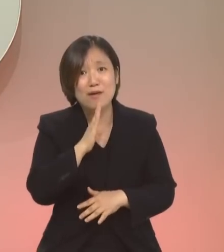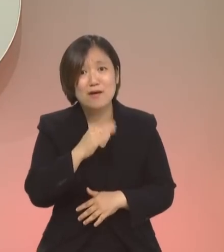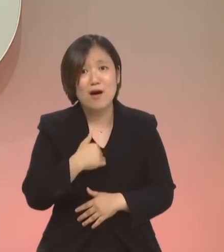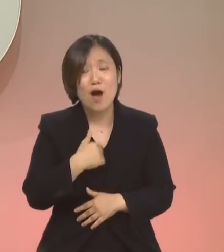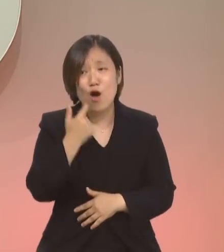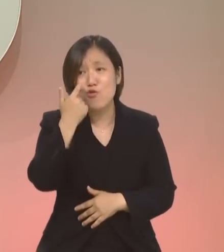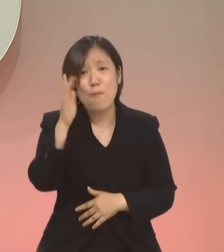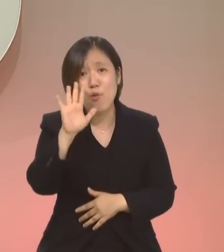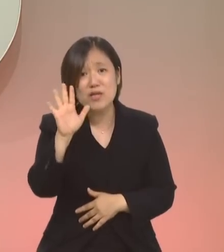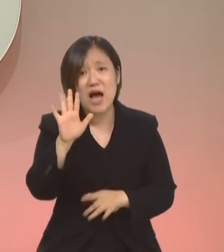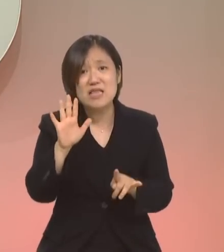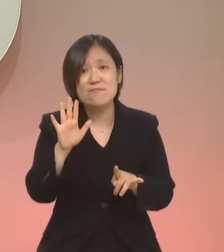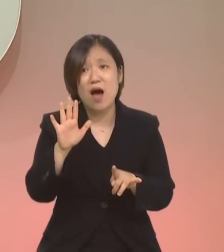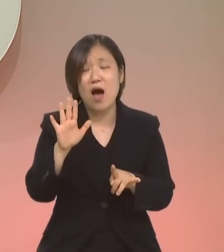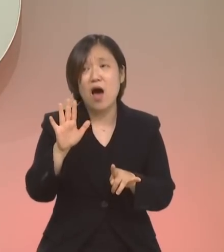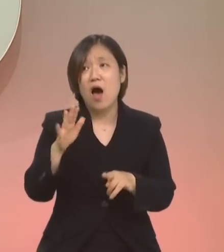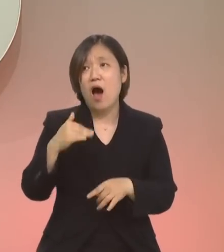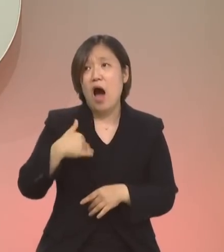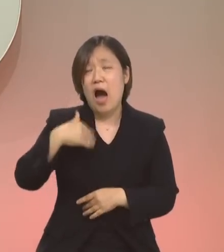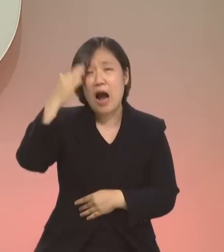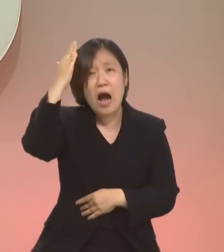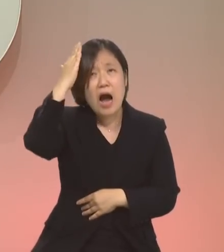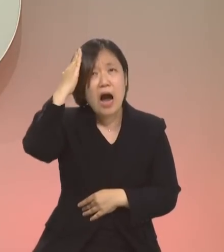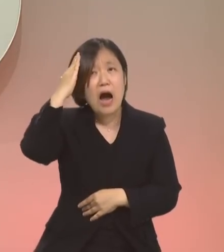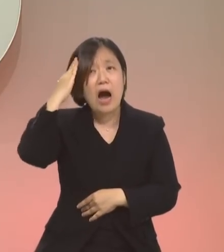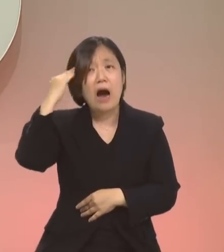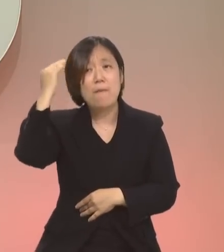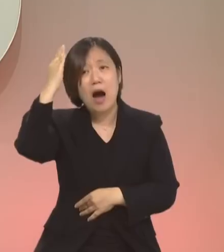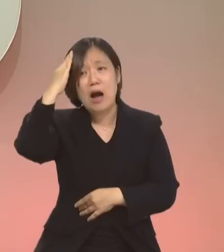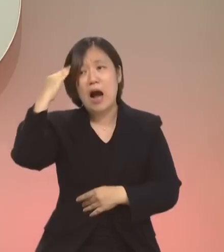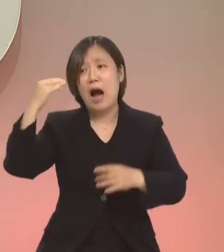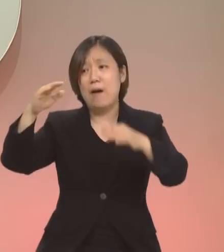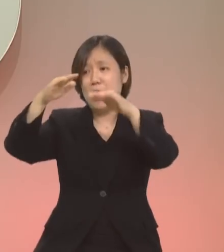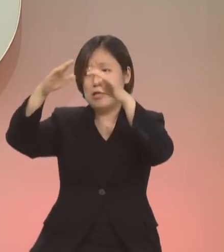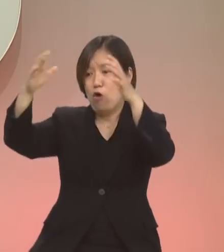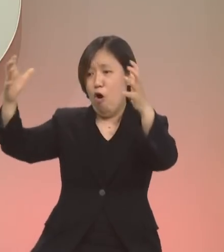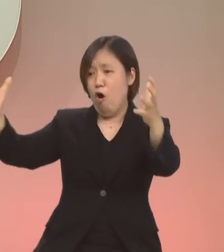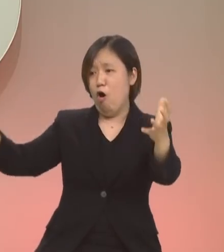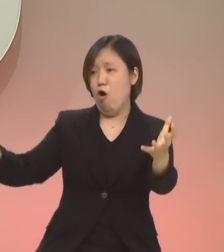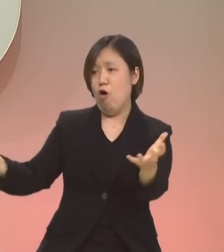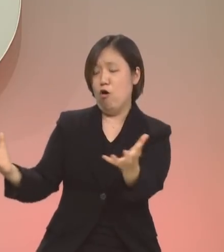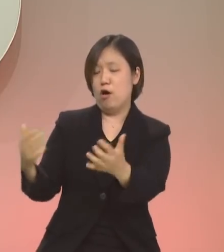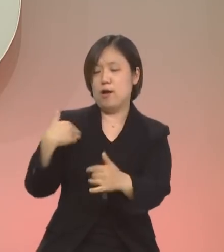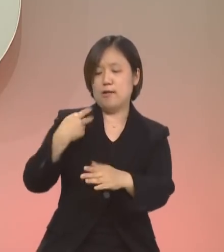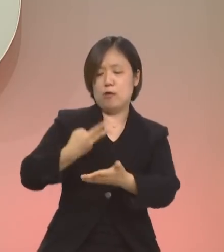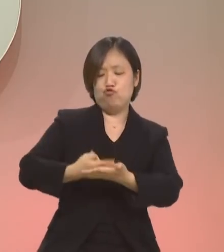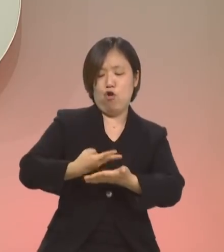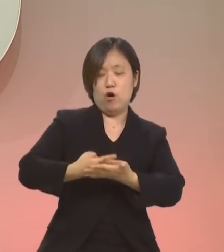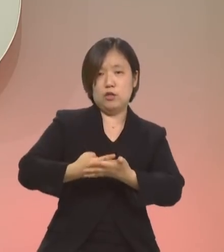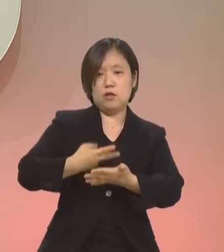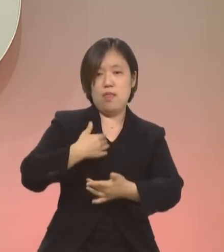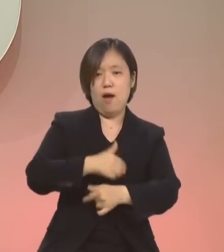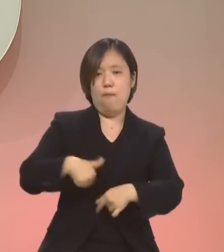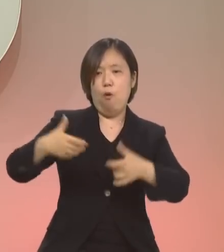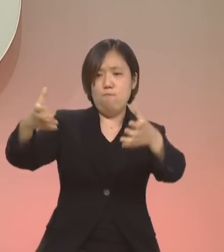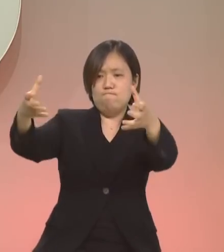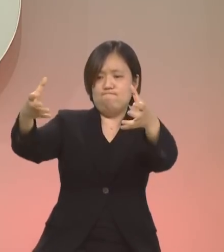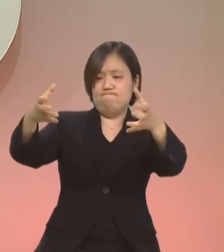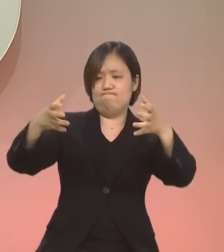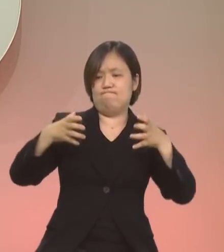않지만 정말 살아있는 무언가 어떤 덩어리가 온몸을 막 그냥 가슴을 막 내리는 누리고